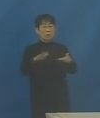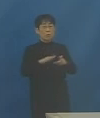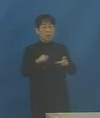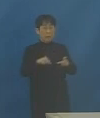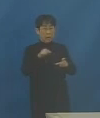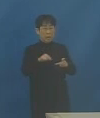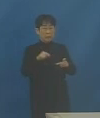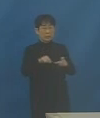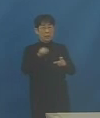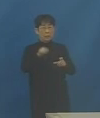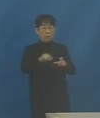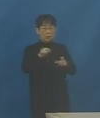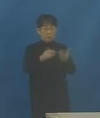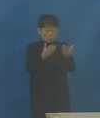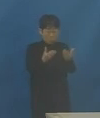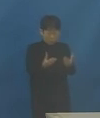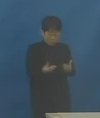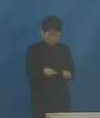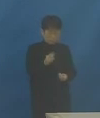思っております